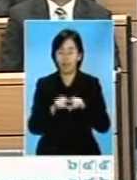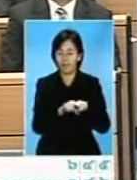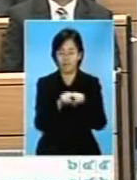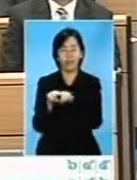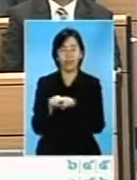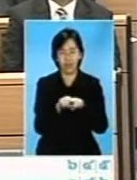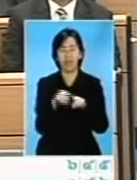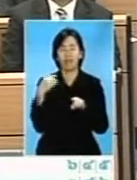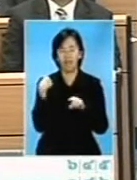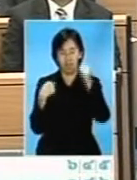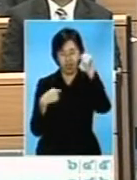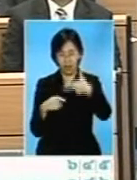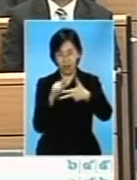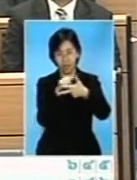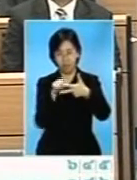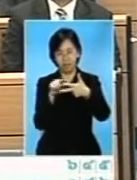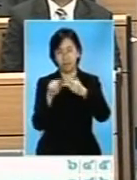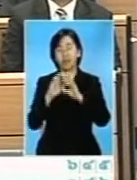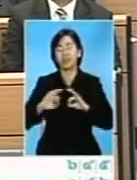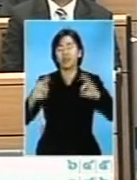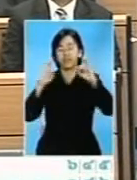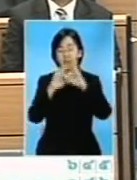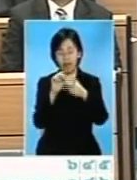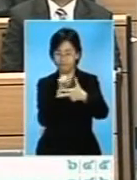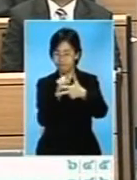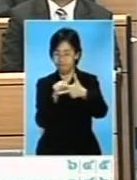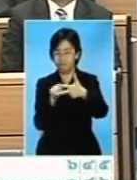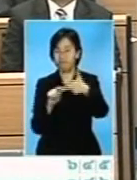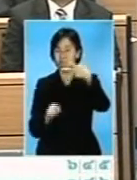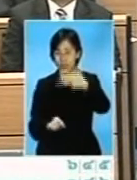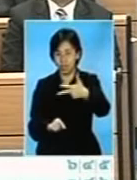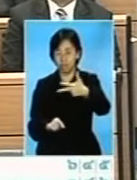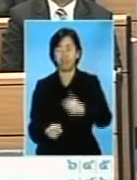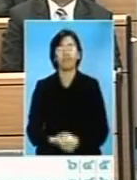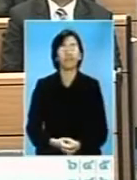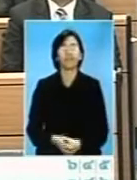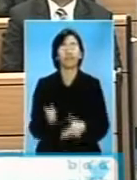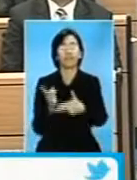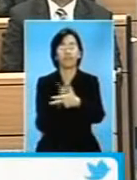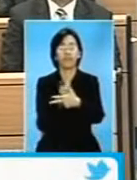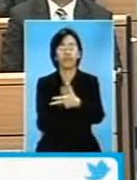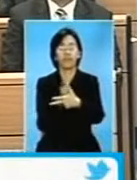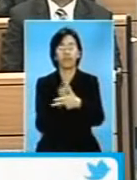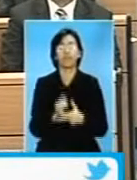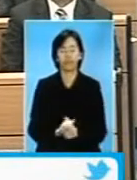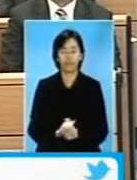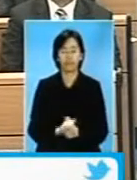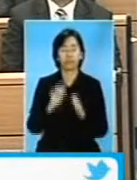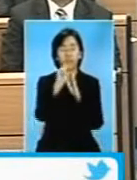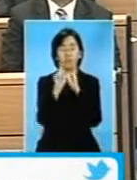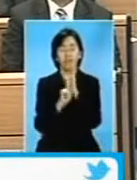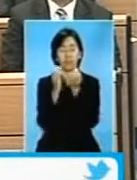าลแล้วมันจะฟ้องหรือไม่ฟ้องก็อยู่ที่อัยการนี่ฮะก็คือคุณไตรรงค์ไม่เห็นด้วย ไม่เห็นด้วย น